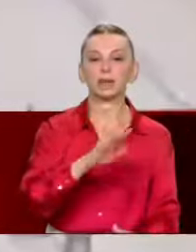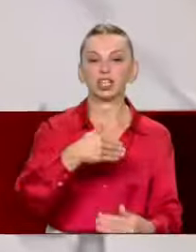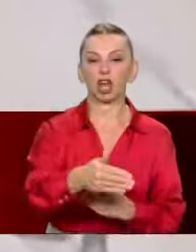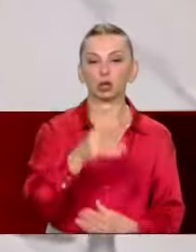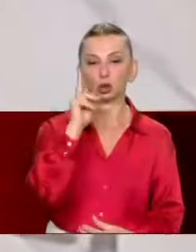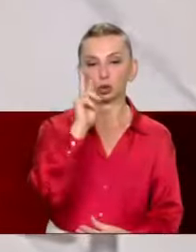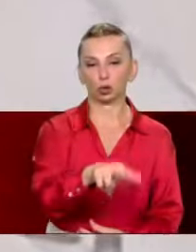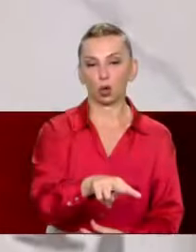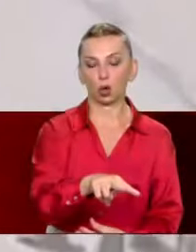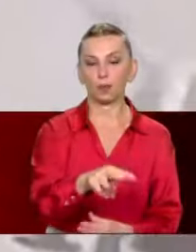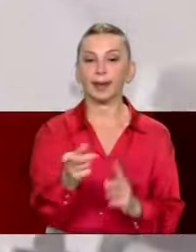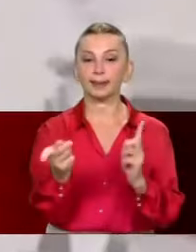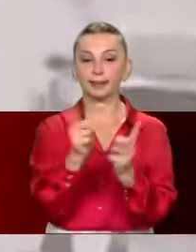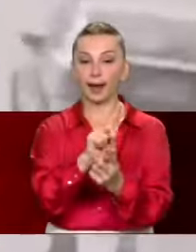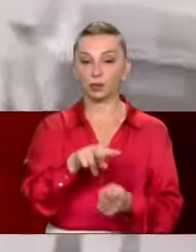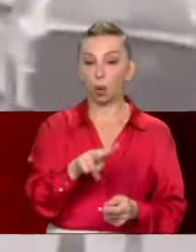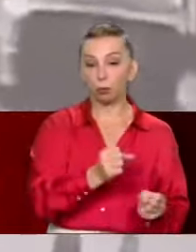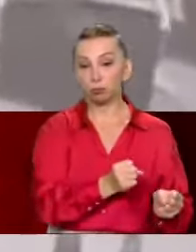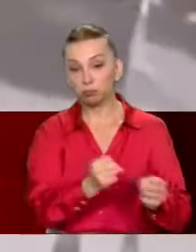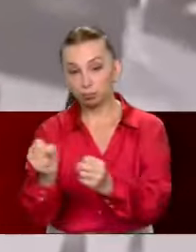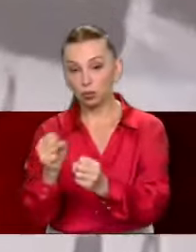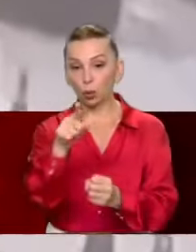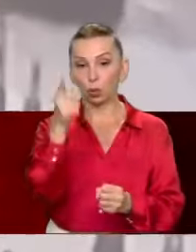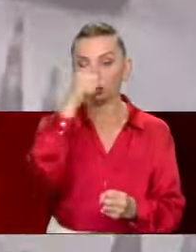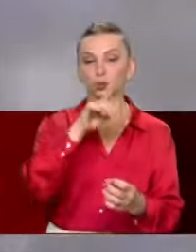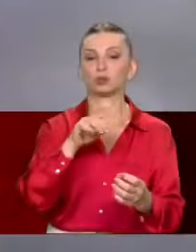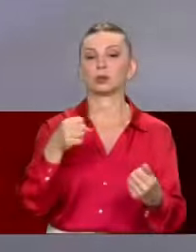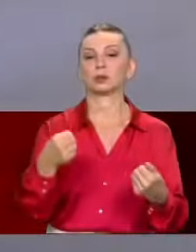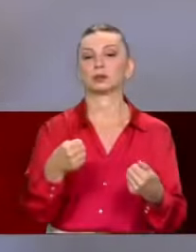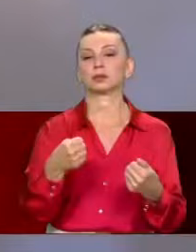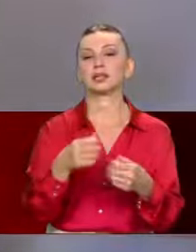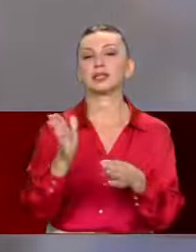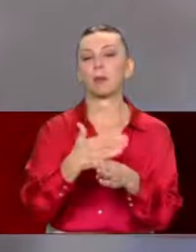yaptığı ani ters manevranın neden olduğu görülmektedir denildi.